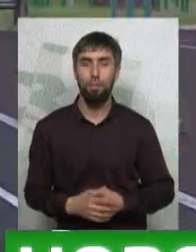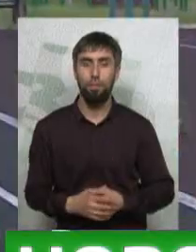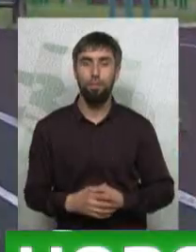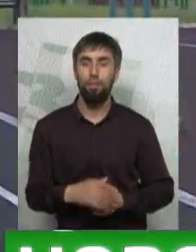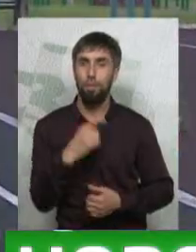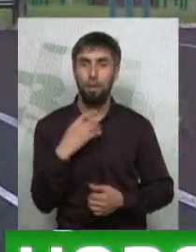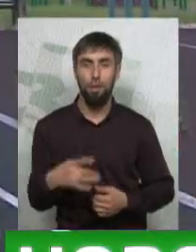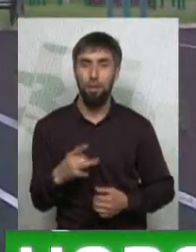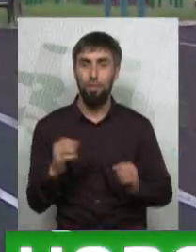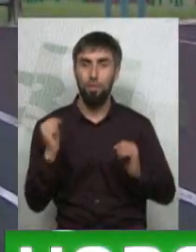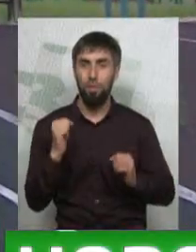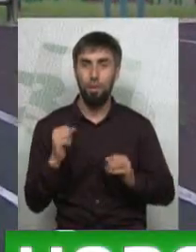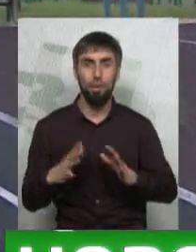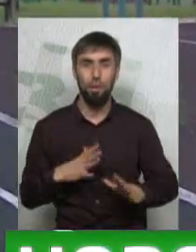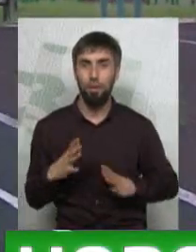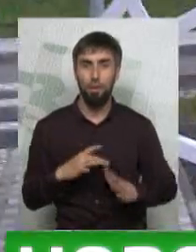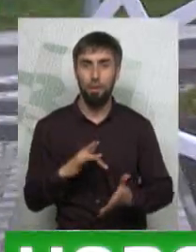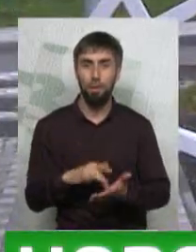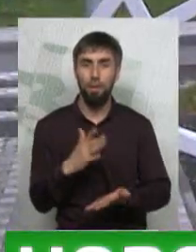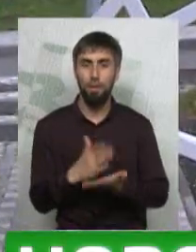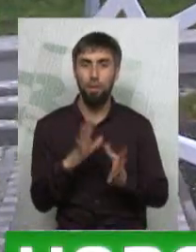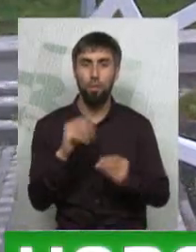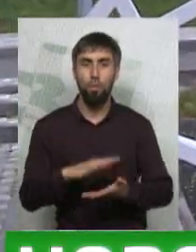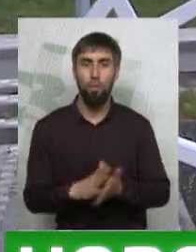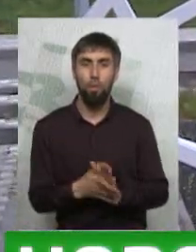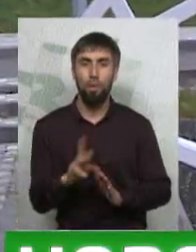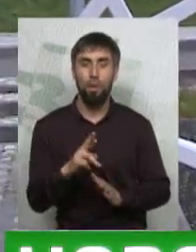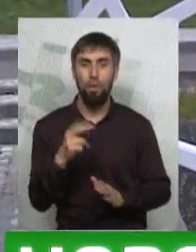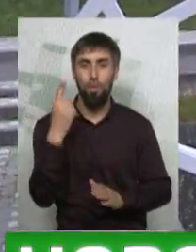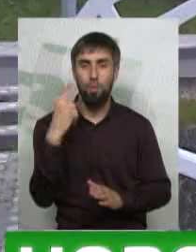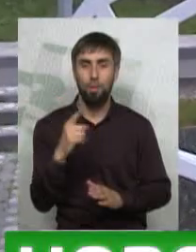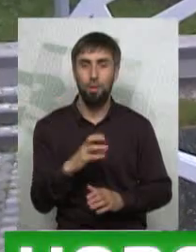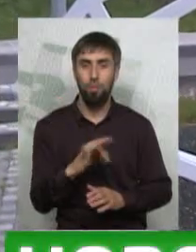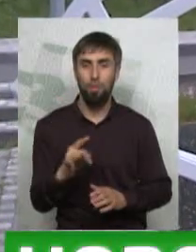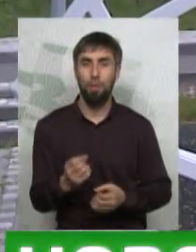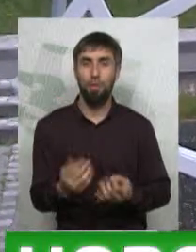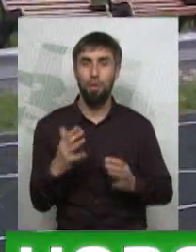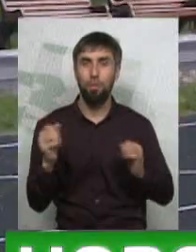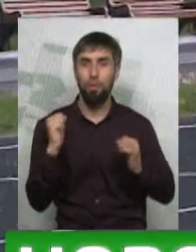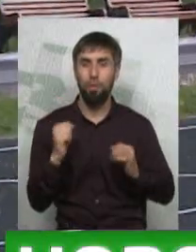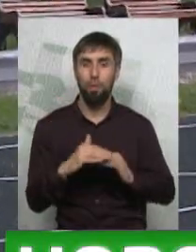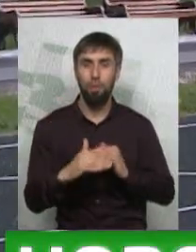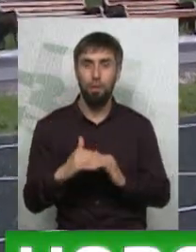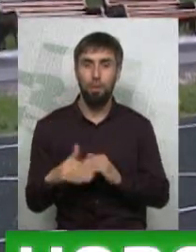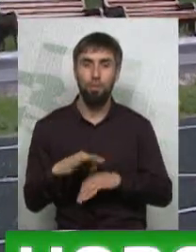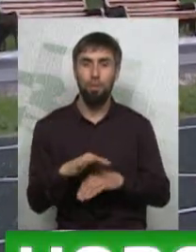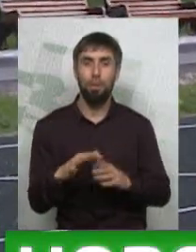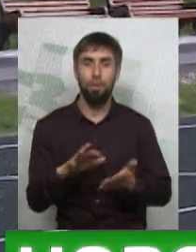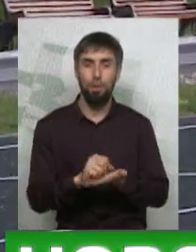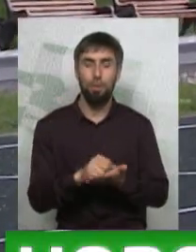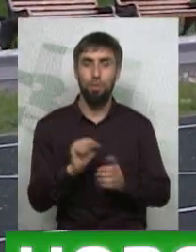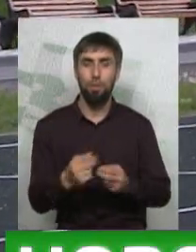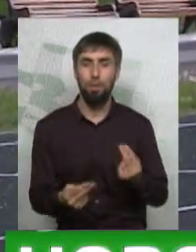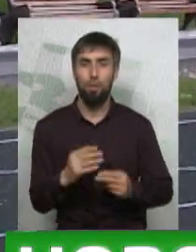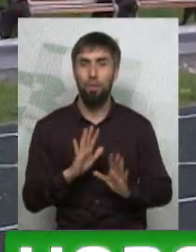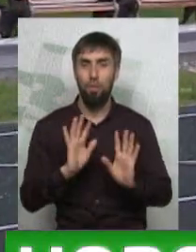В республиканском спортивно-тренировочном центре есть все условия для организации сборов. Несколько спортивных площадок. Проводить занятия здесь могут,